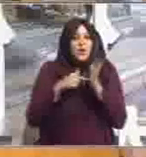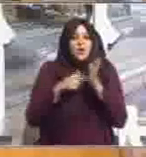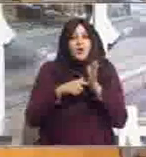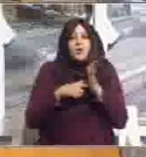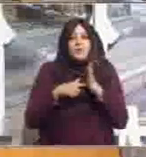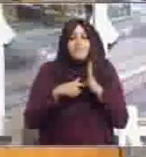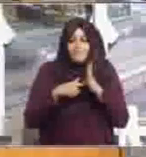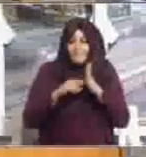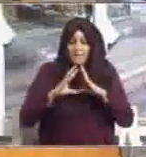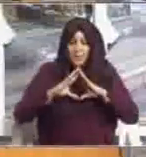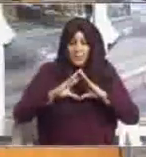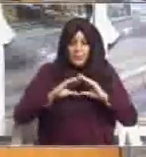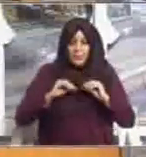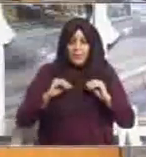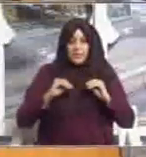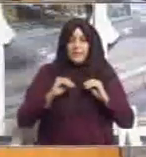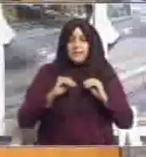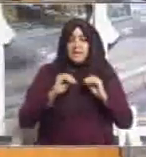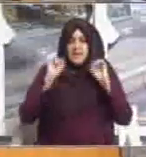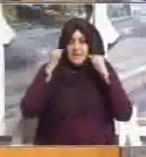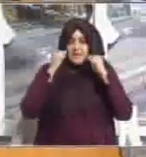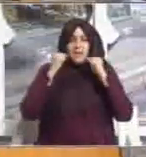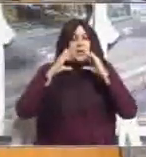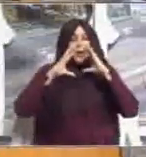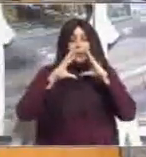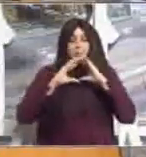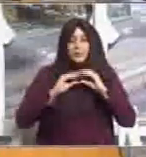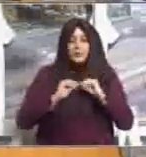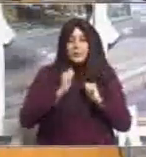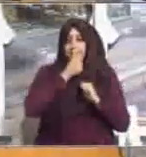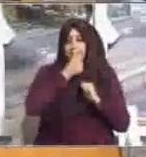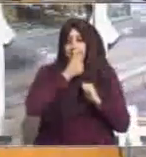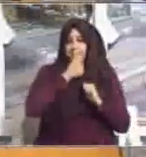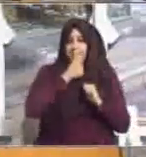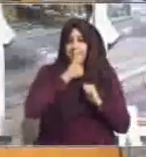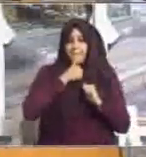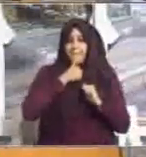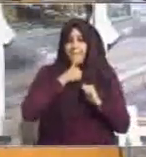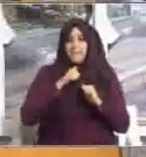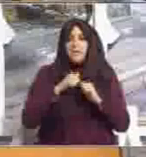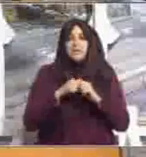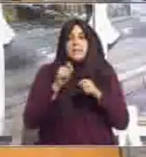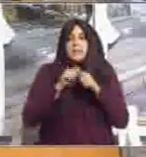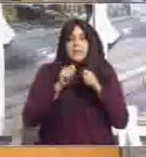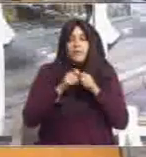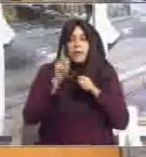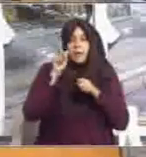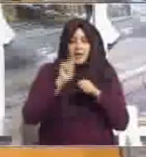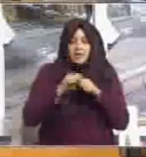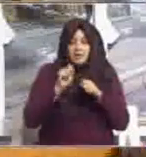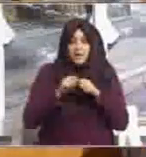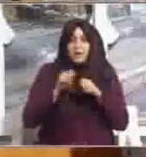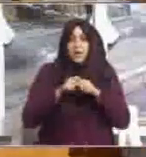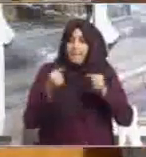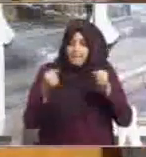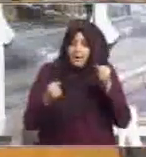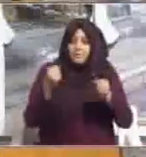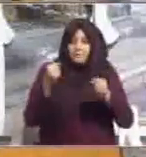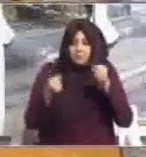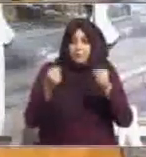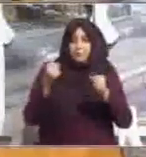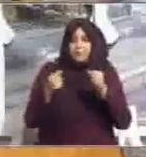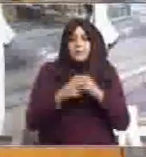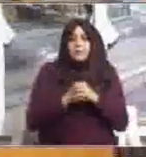يمسك نفسه ويكظم غيظه وقادر على نفاذه، ويشد ويستغفر ويسبح ويمشي.